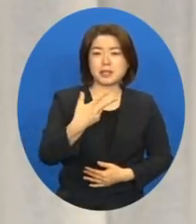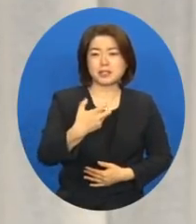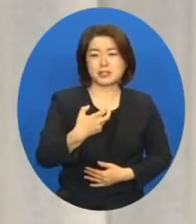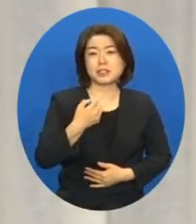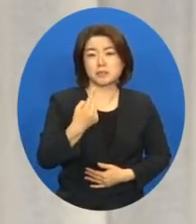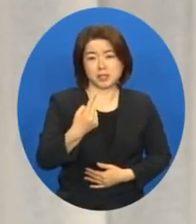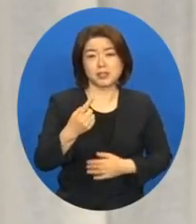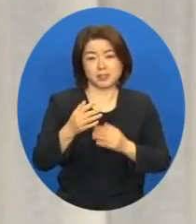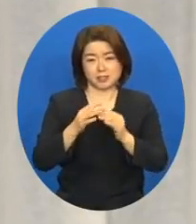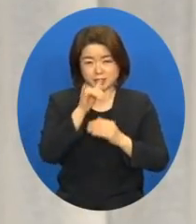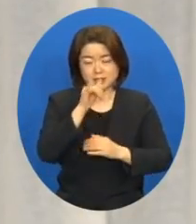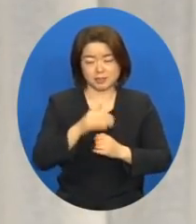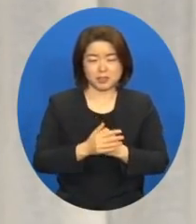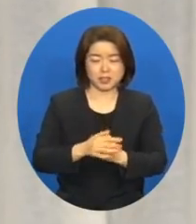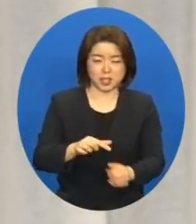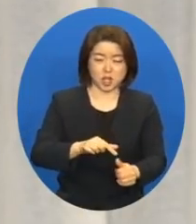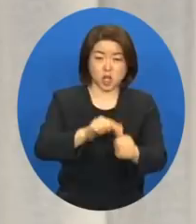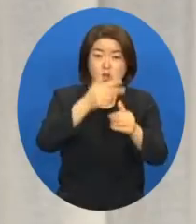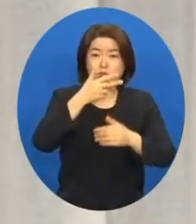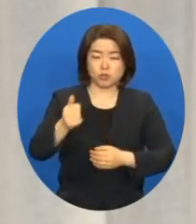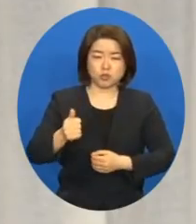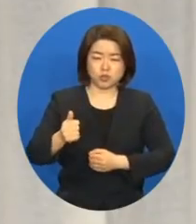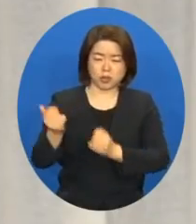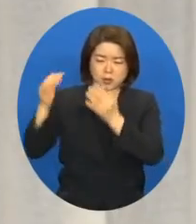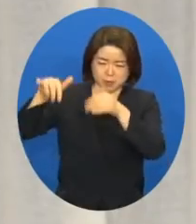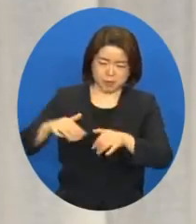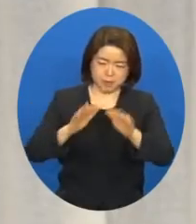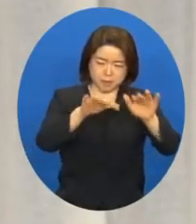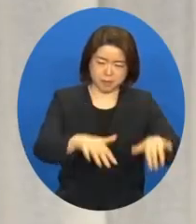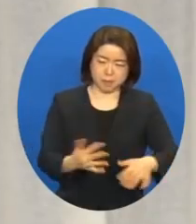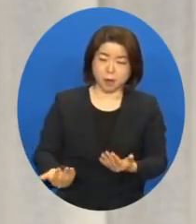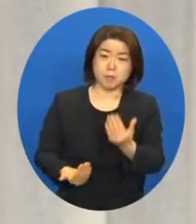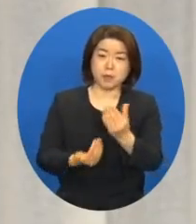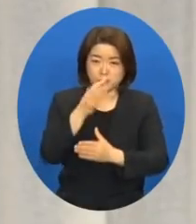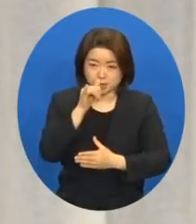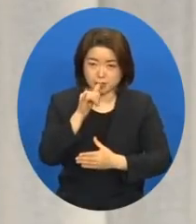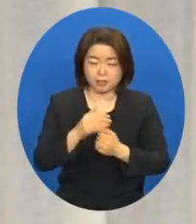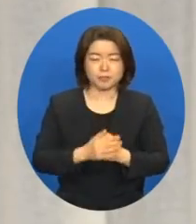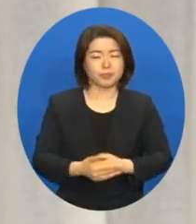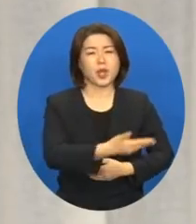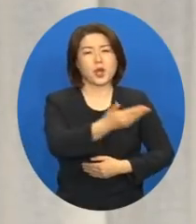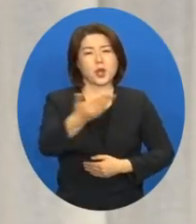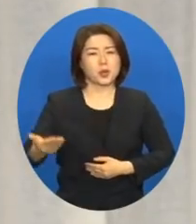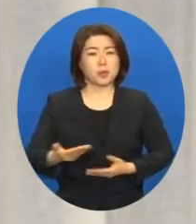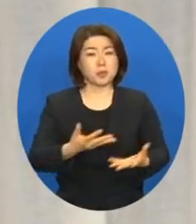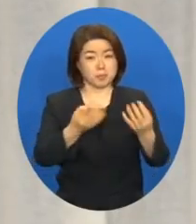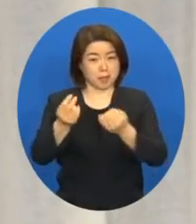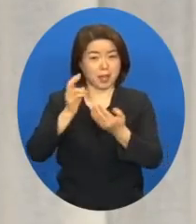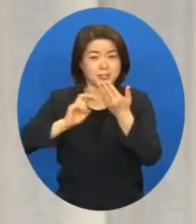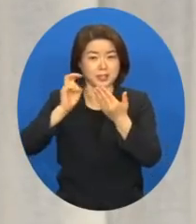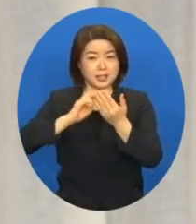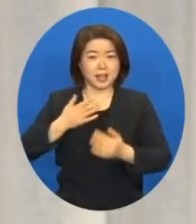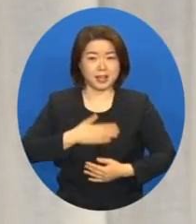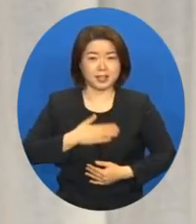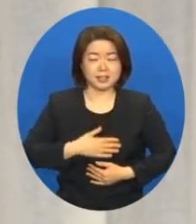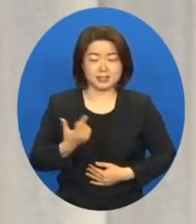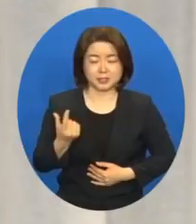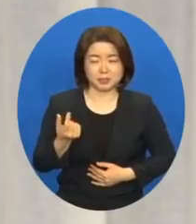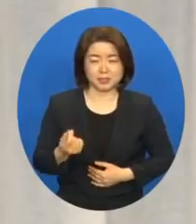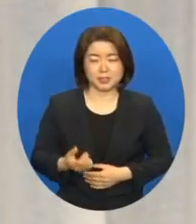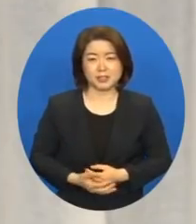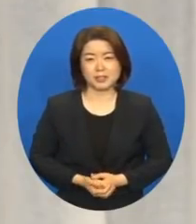371장입니다. 구주여 광풍이 일어. 아마 여러분들도 이 찬송을 아시는 분들이 많으실 거예요.